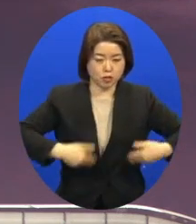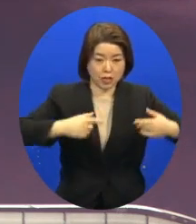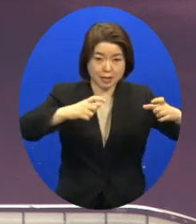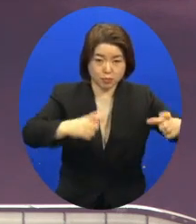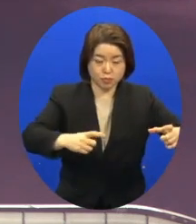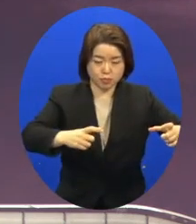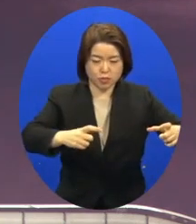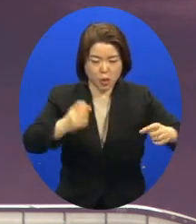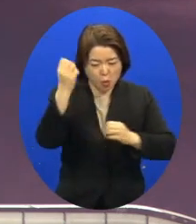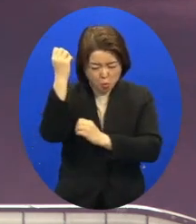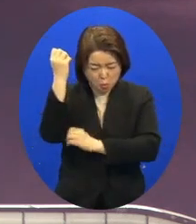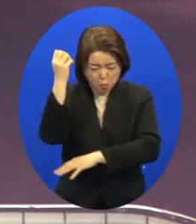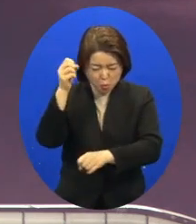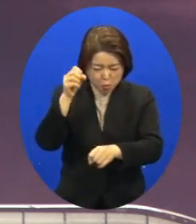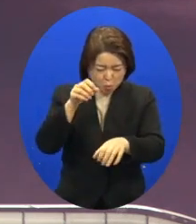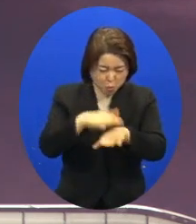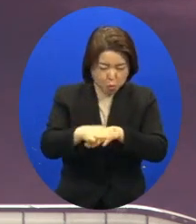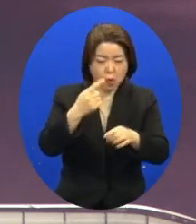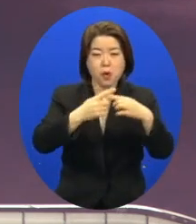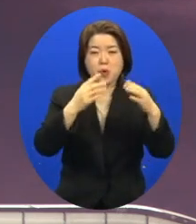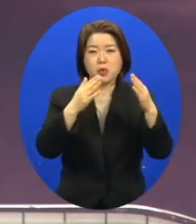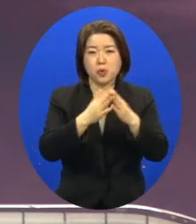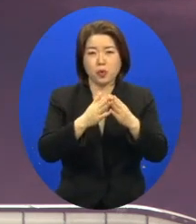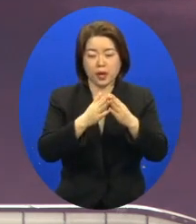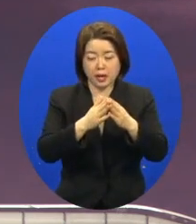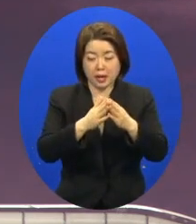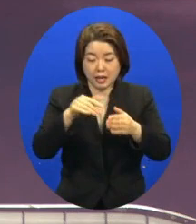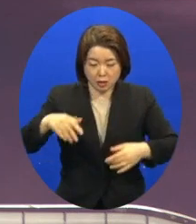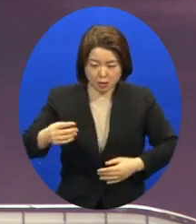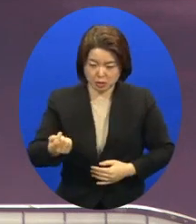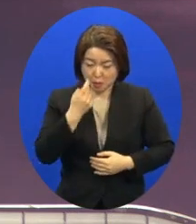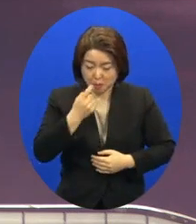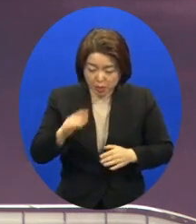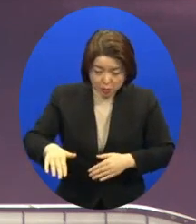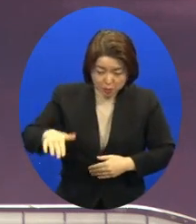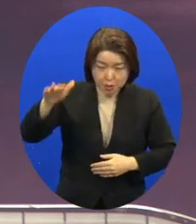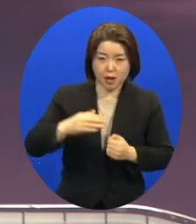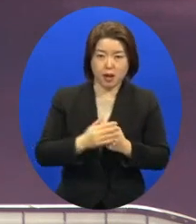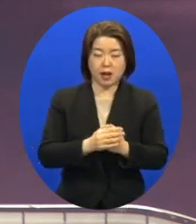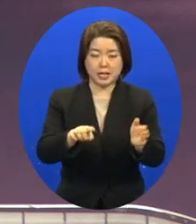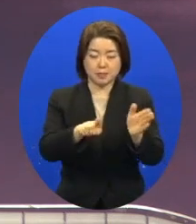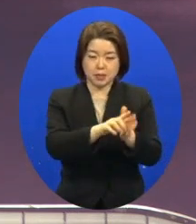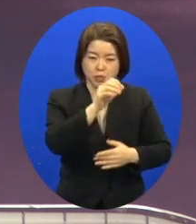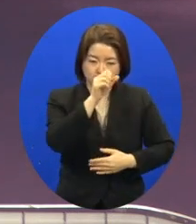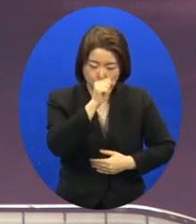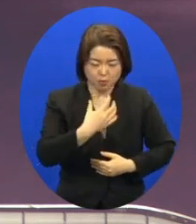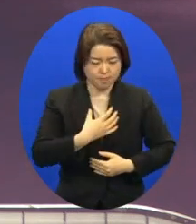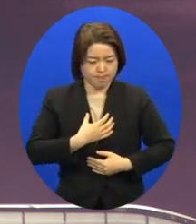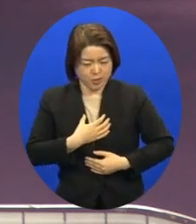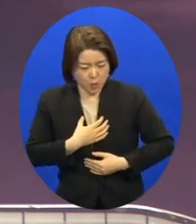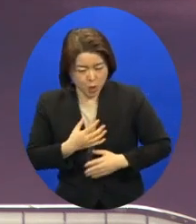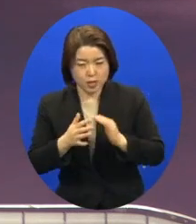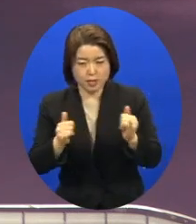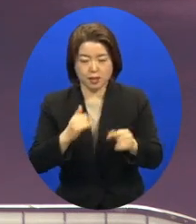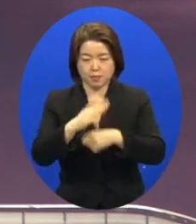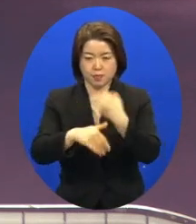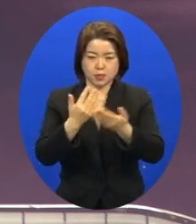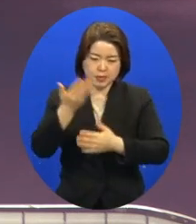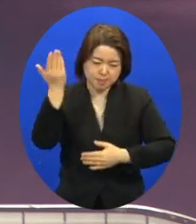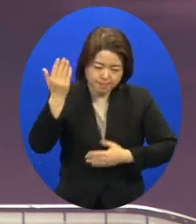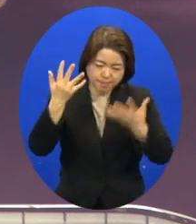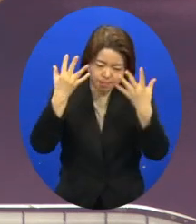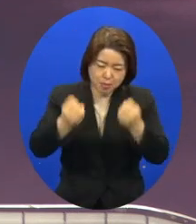많은 그 남부지역 출신입니다. 믿음도 좋다는 사람들, 경건하다는 사람들, 성경도 많이 안다는